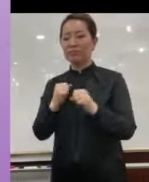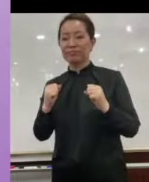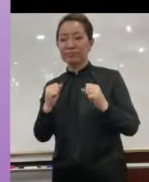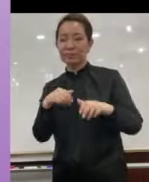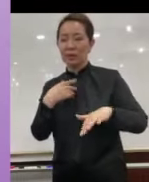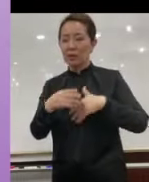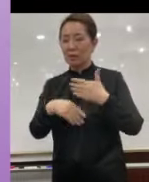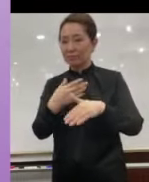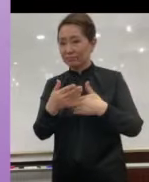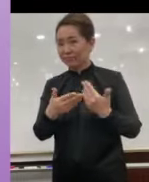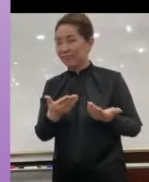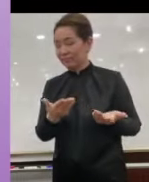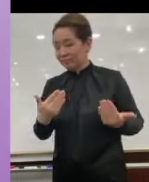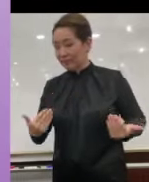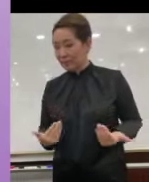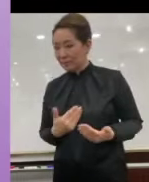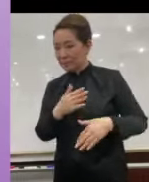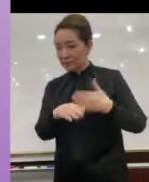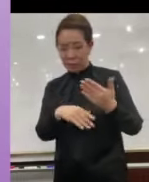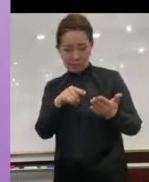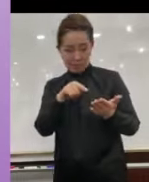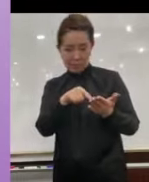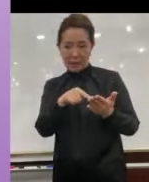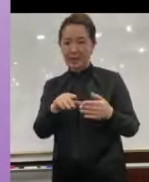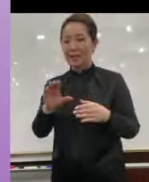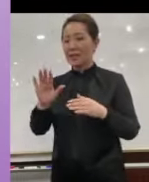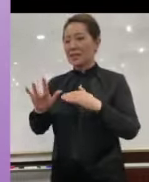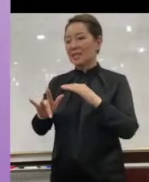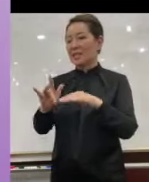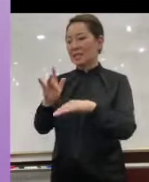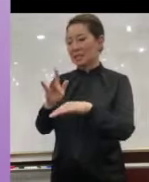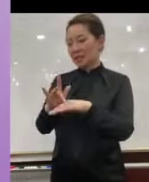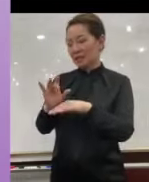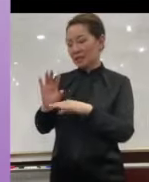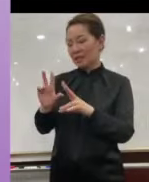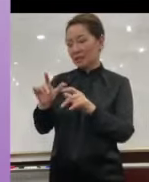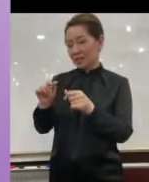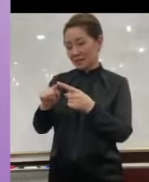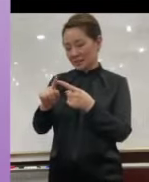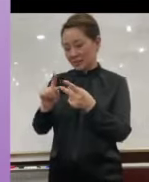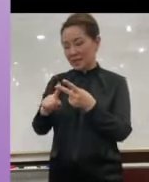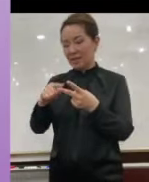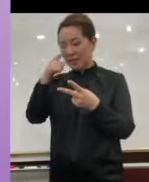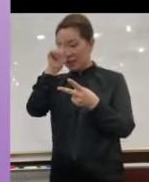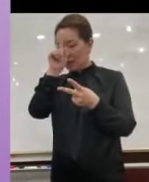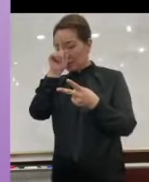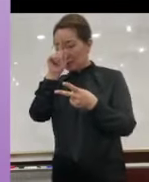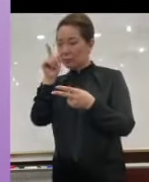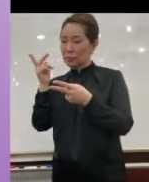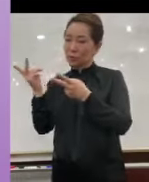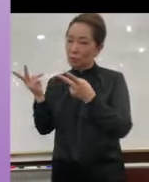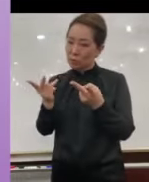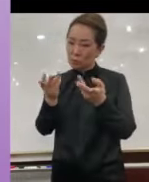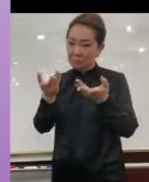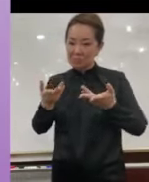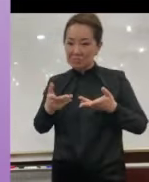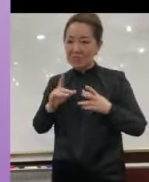бол сэргэн засах мөн эмнэлгийн эмчилгээ үйлчилгээ хэрэггүй гэсэн зүйл биш